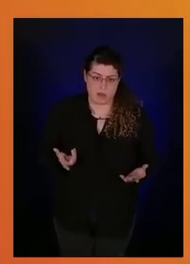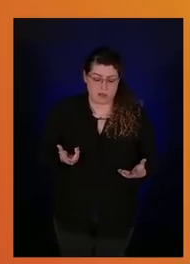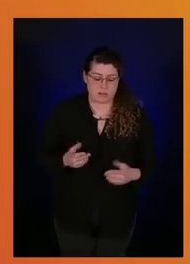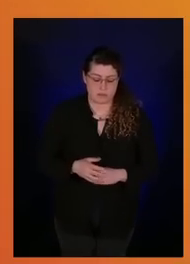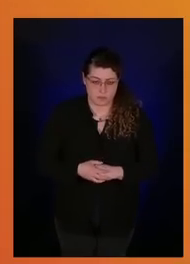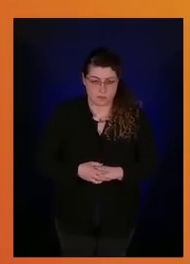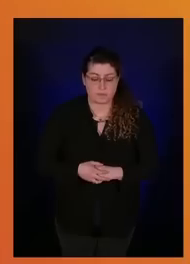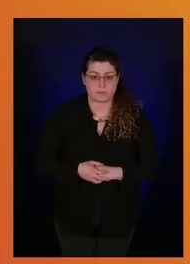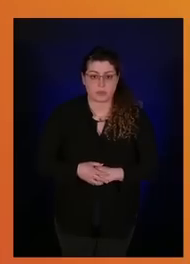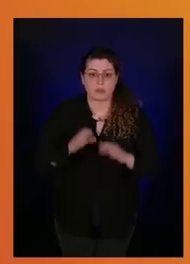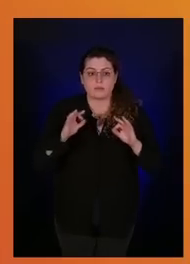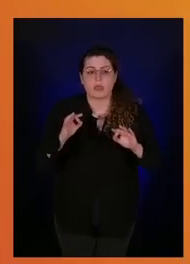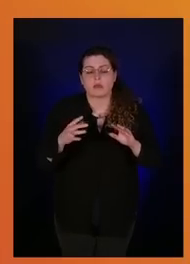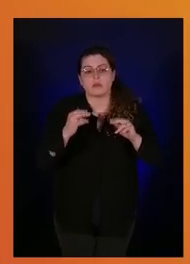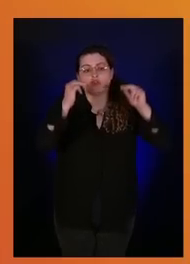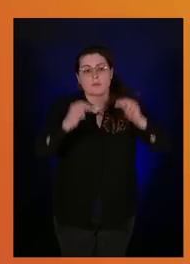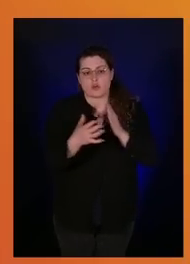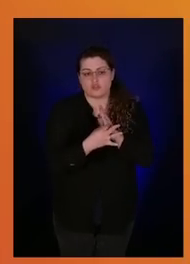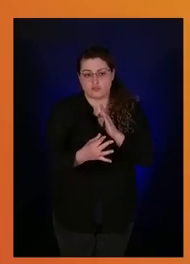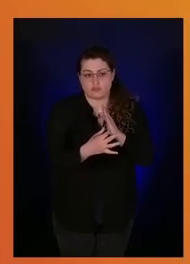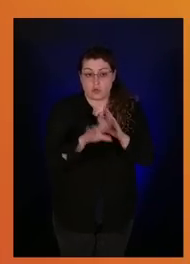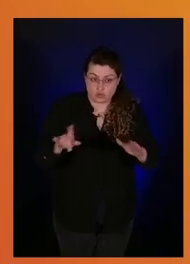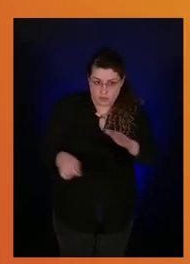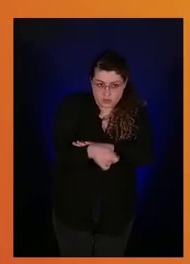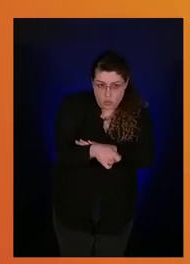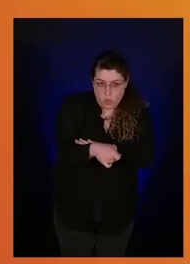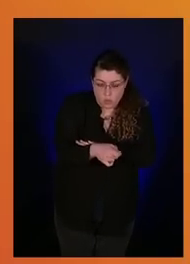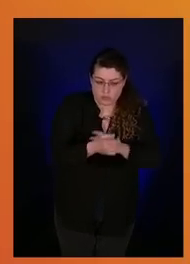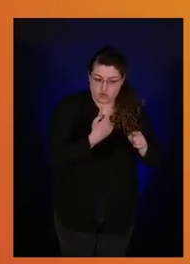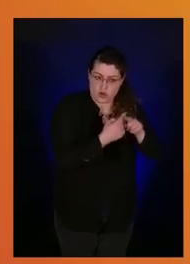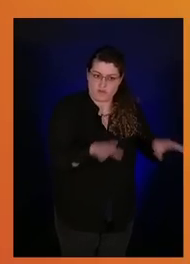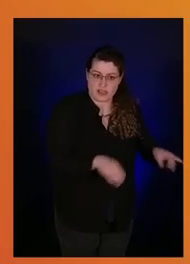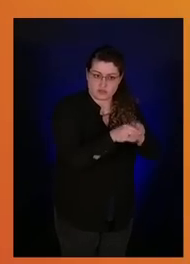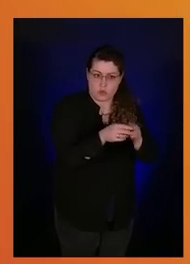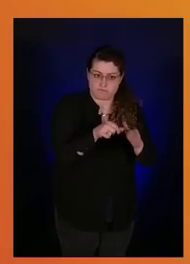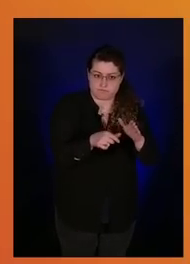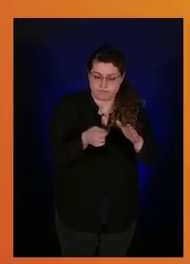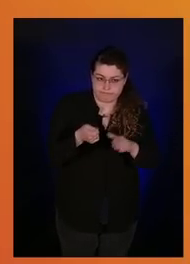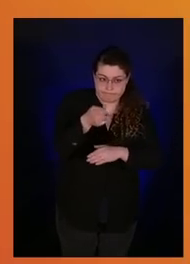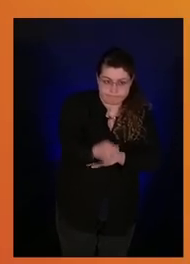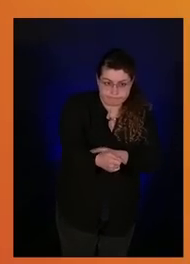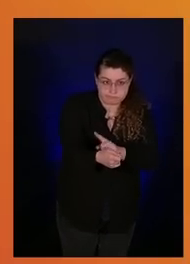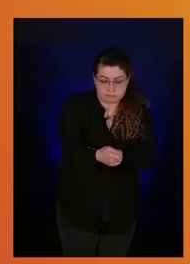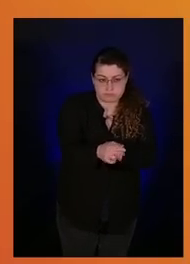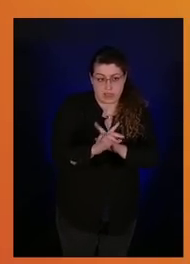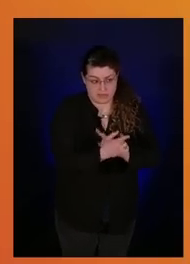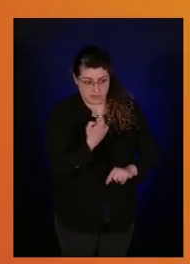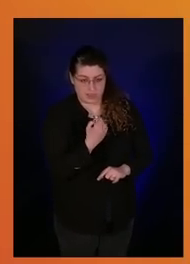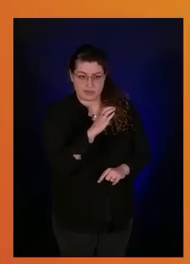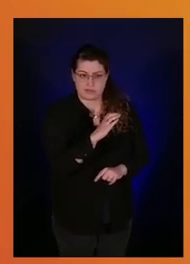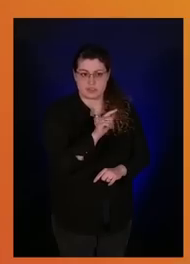Sur le niveau de subvention versé par la Confédération, en réalité, c'est la part de reversement de la